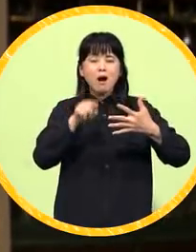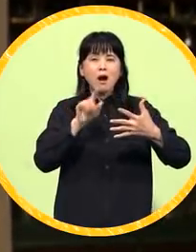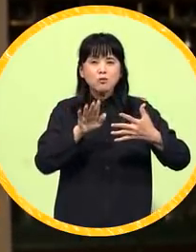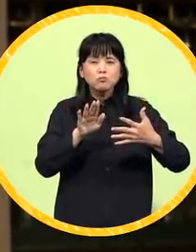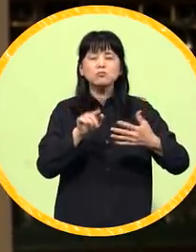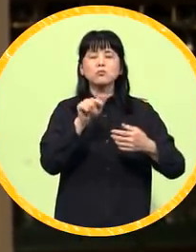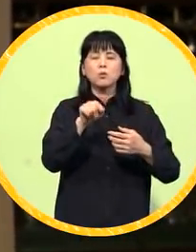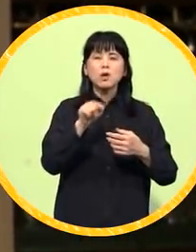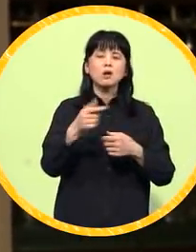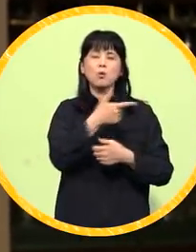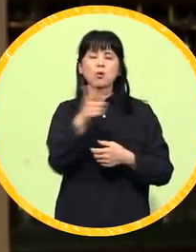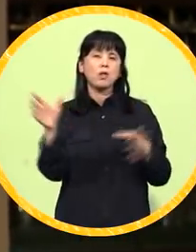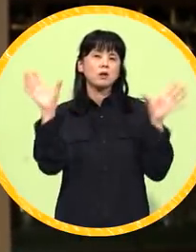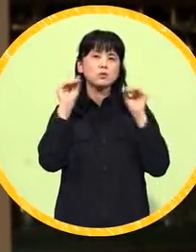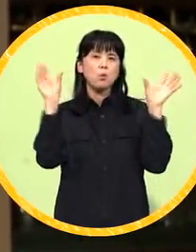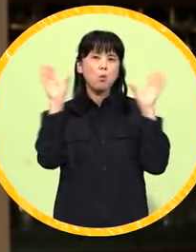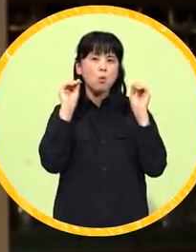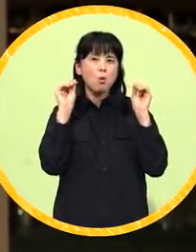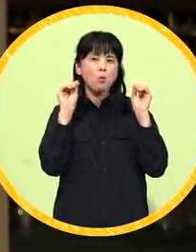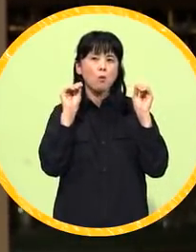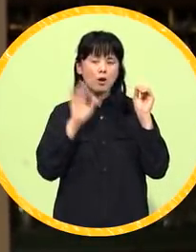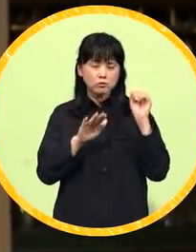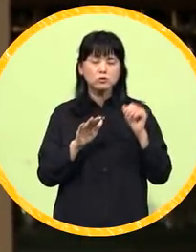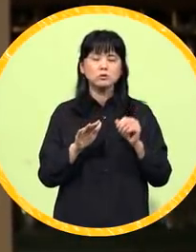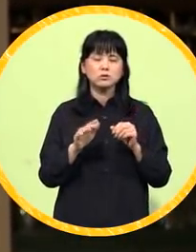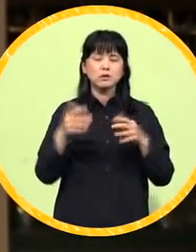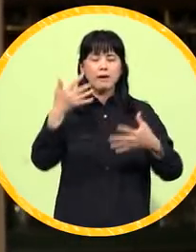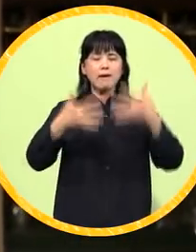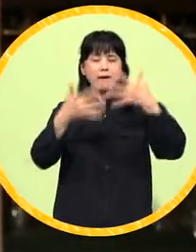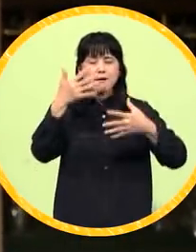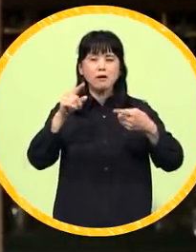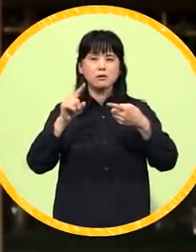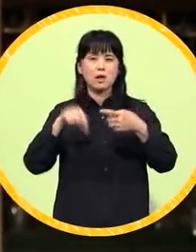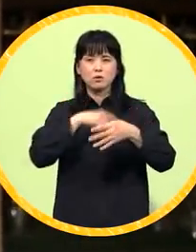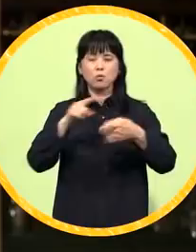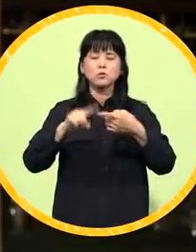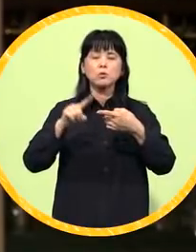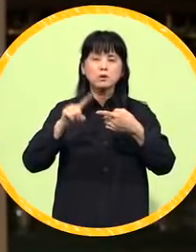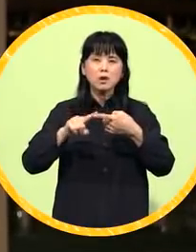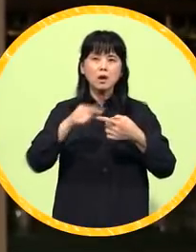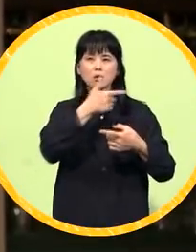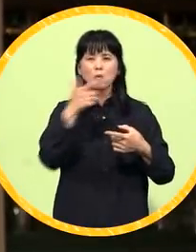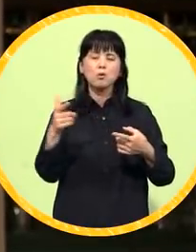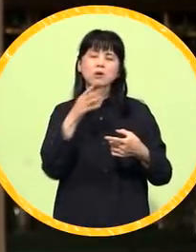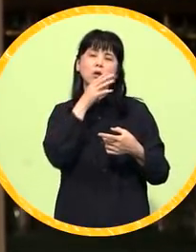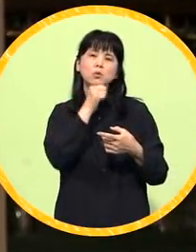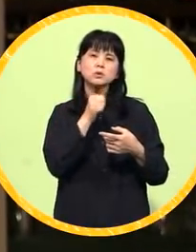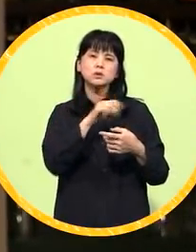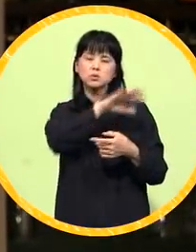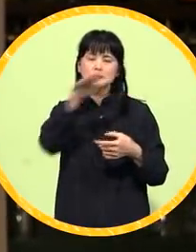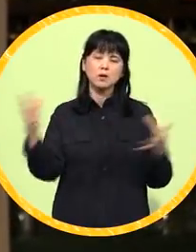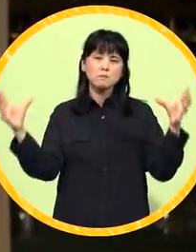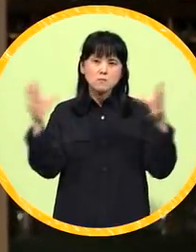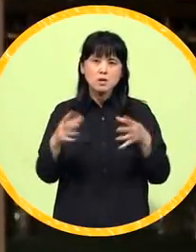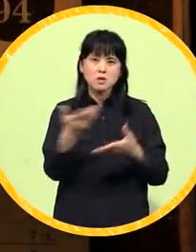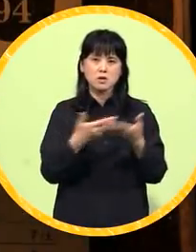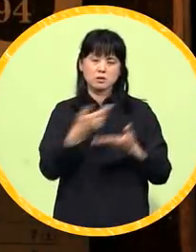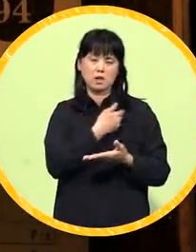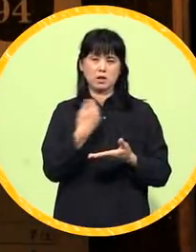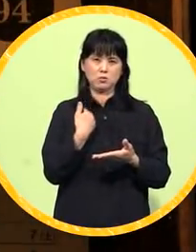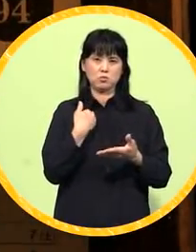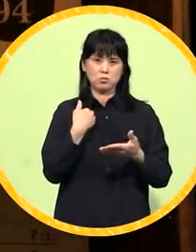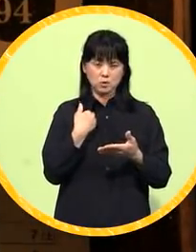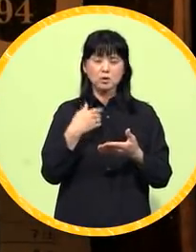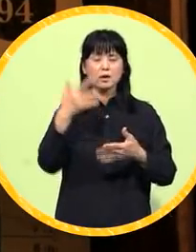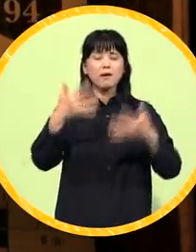とまぁそこでいろんな情報も割れる終え映画が静画によってあのいろんな世代も交えるしっていうところでそういった意味で